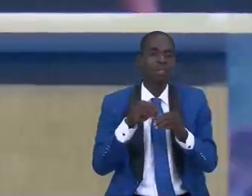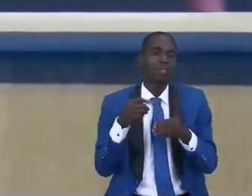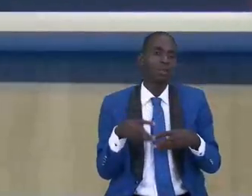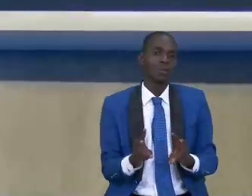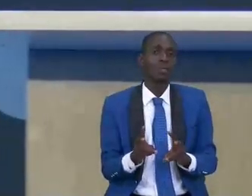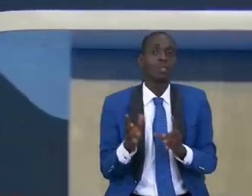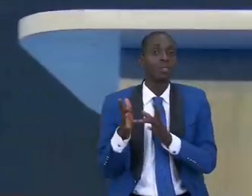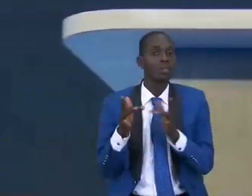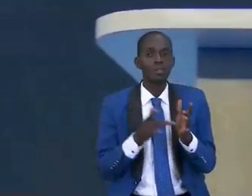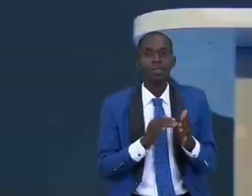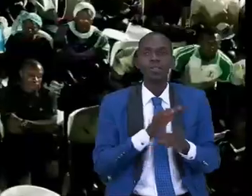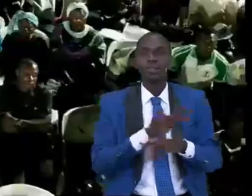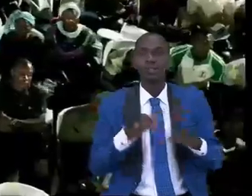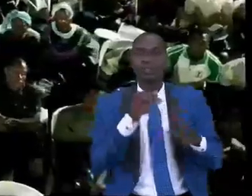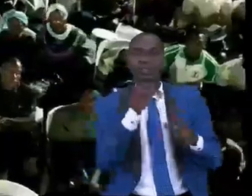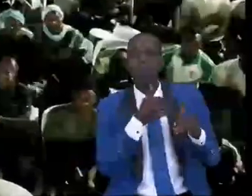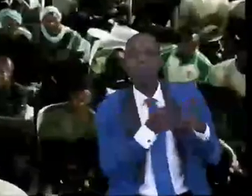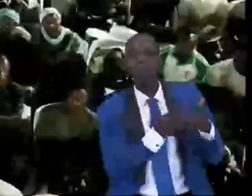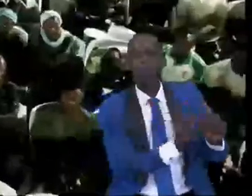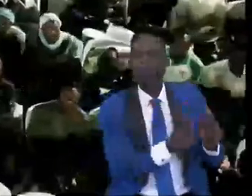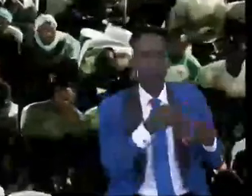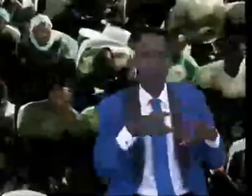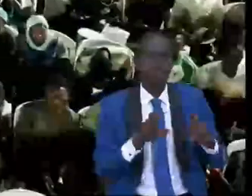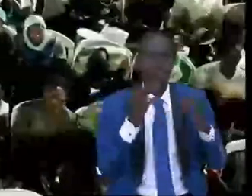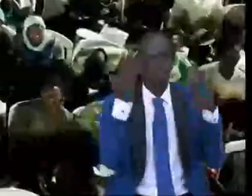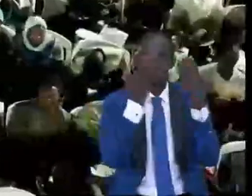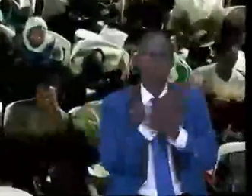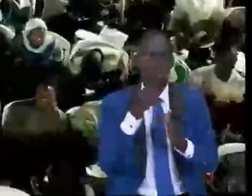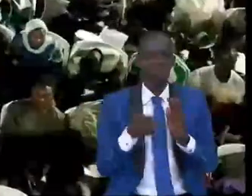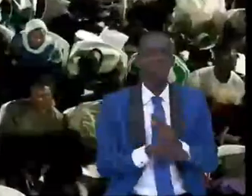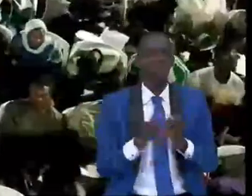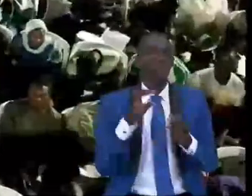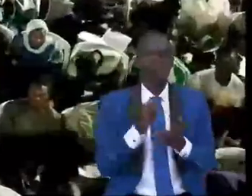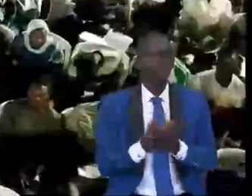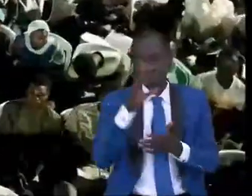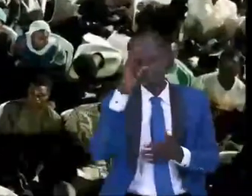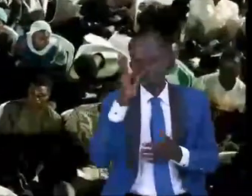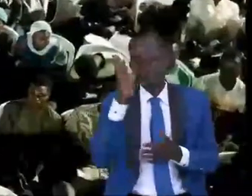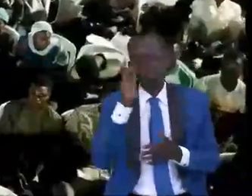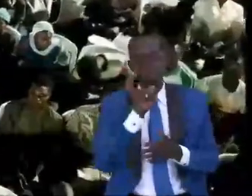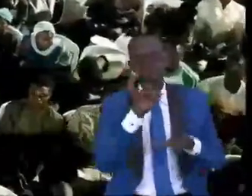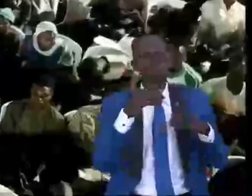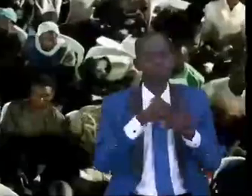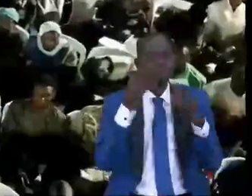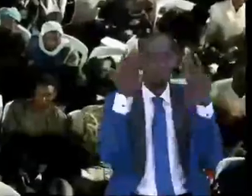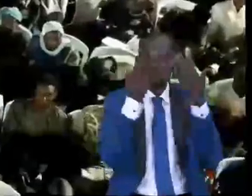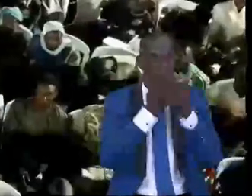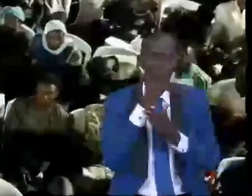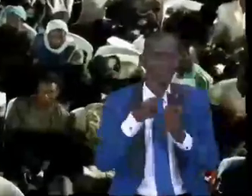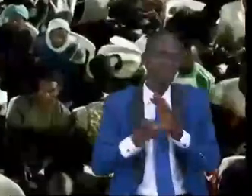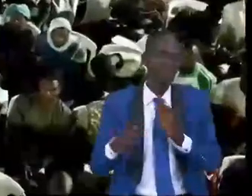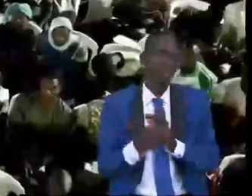le chemin. Jésus ne va pas dans les ténèbres, donc tu ne vas plus aller dans les